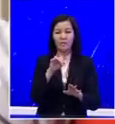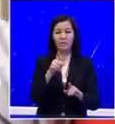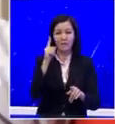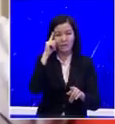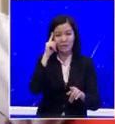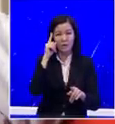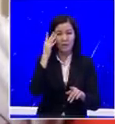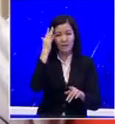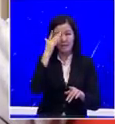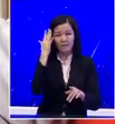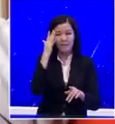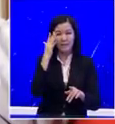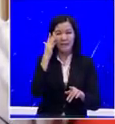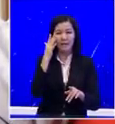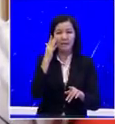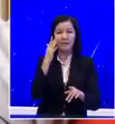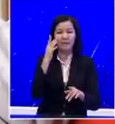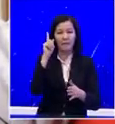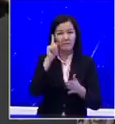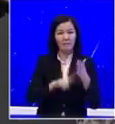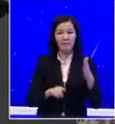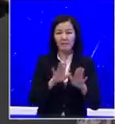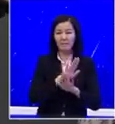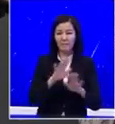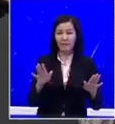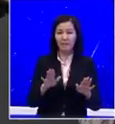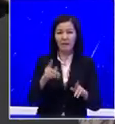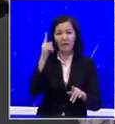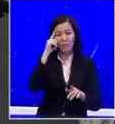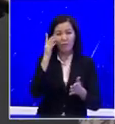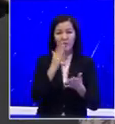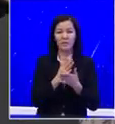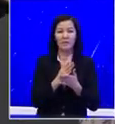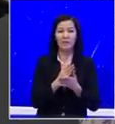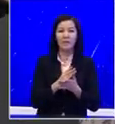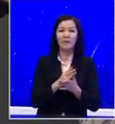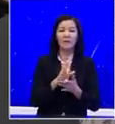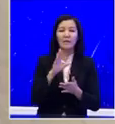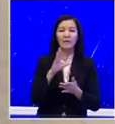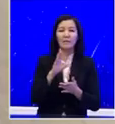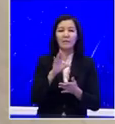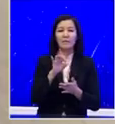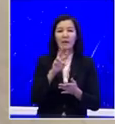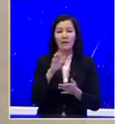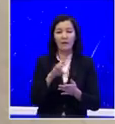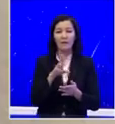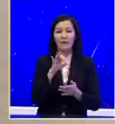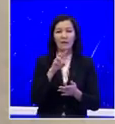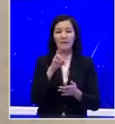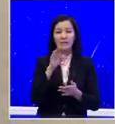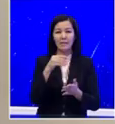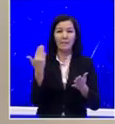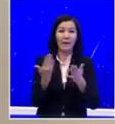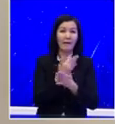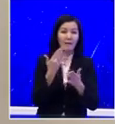түсіндігінде бұл дінсіздердің ой санасы. Мәселен, Ксенофонттың естеліктерінде Сократ пен Аристодем арасындағы